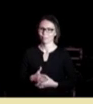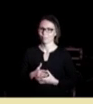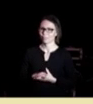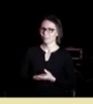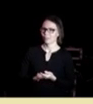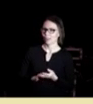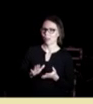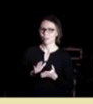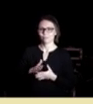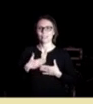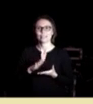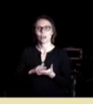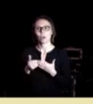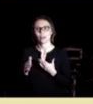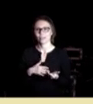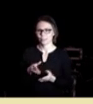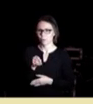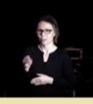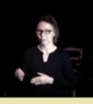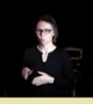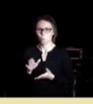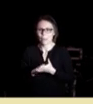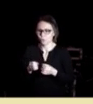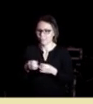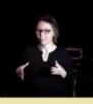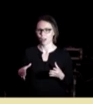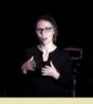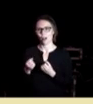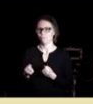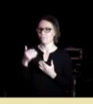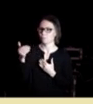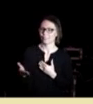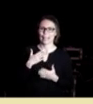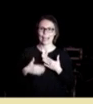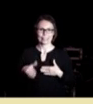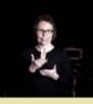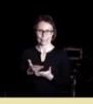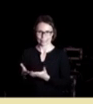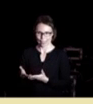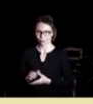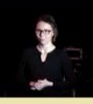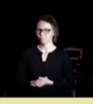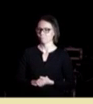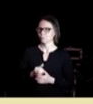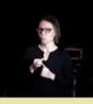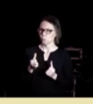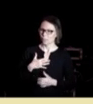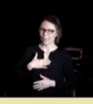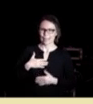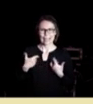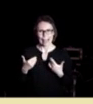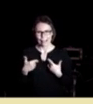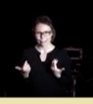Kjære samhandlingspartnere og medutviklere av fremtidens helsetjenester. Det er med stor